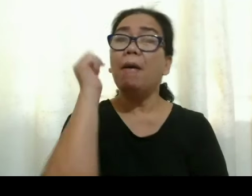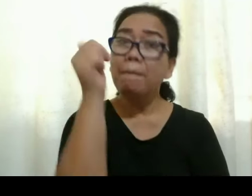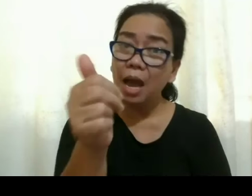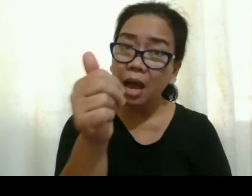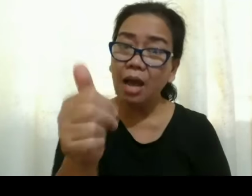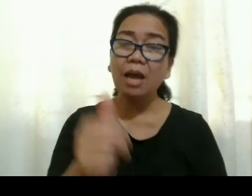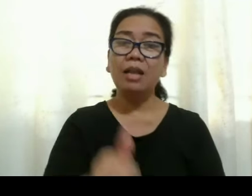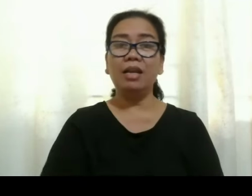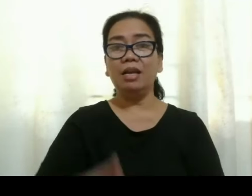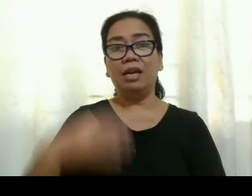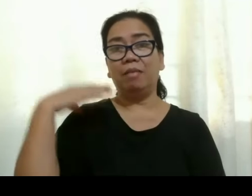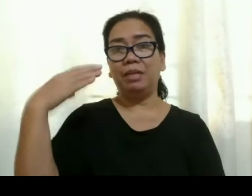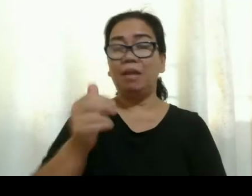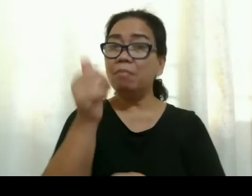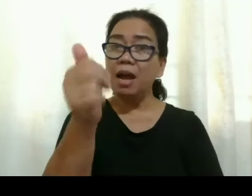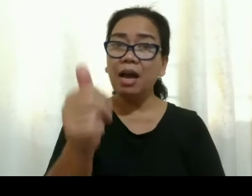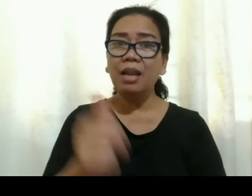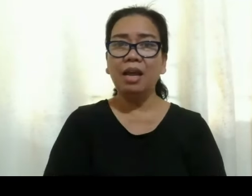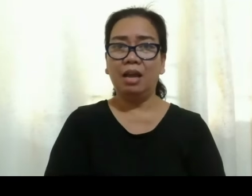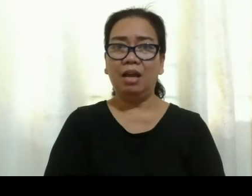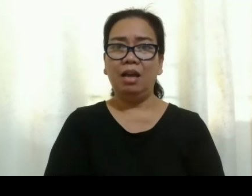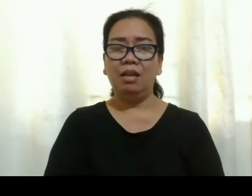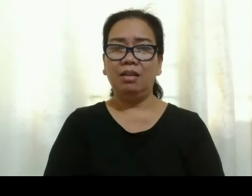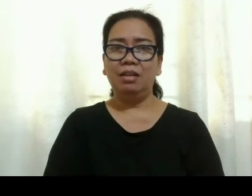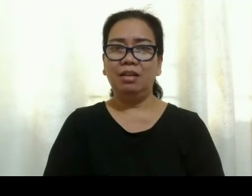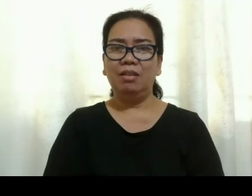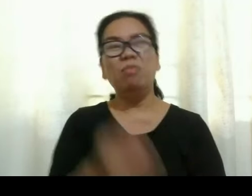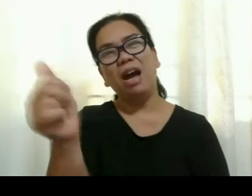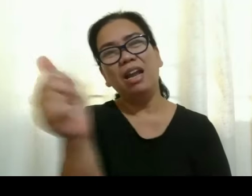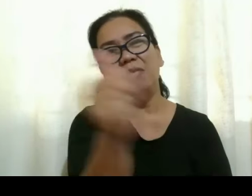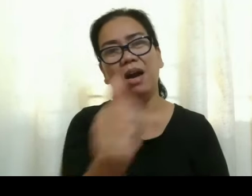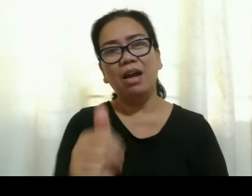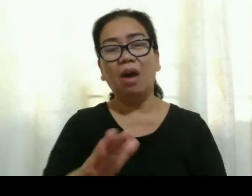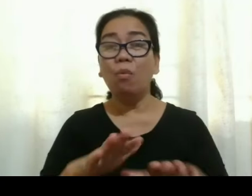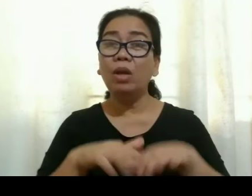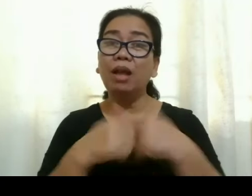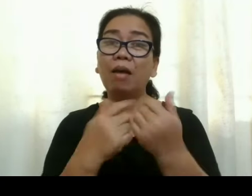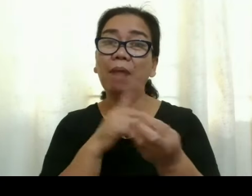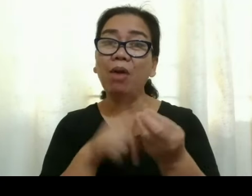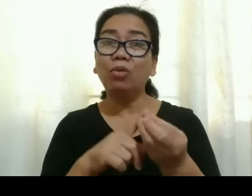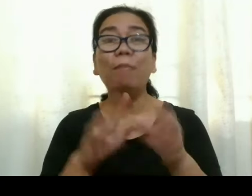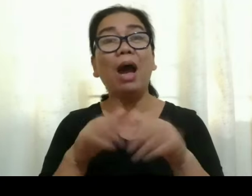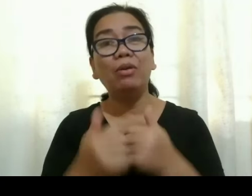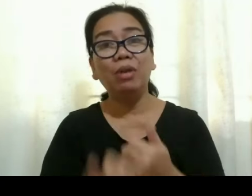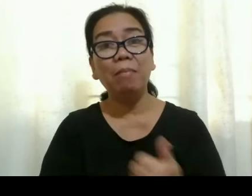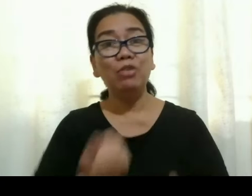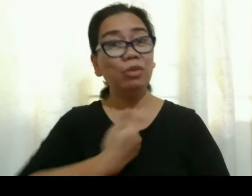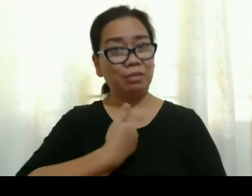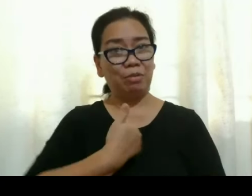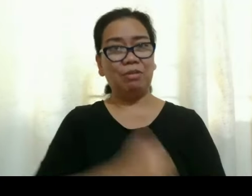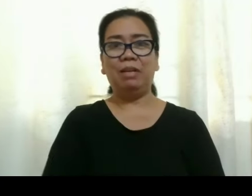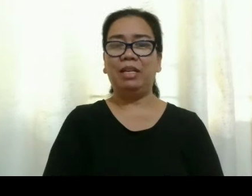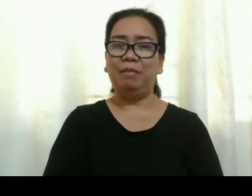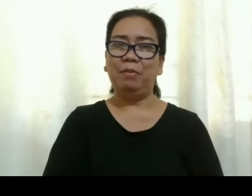president, bahala ang kapitan, bahala. O bahala, bahala. What about, o paano naman